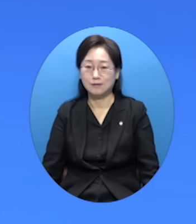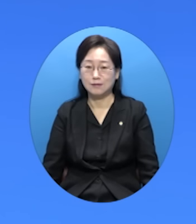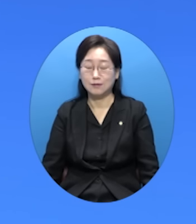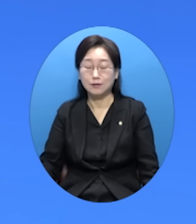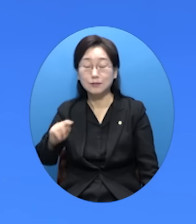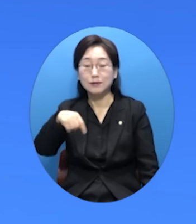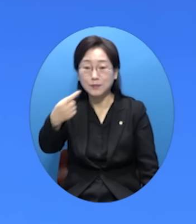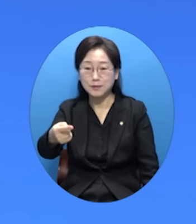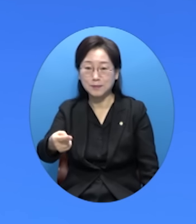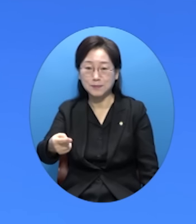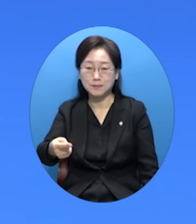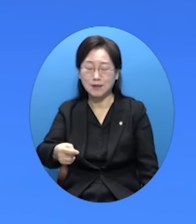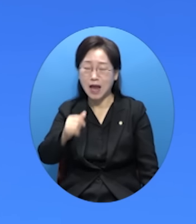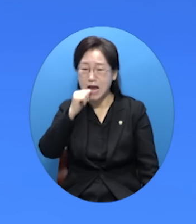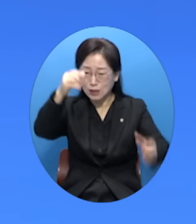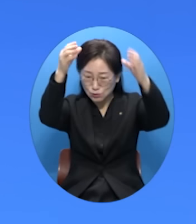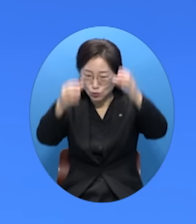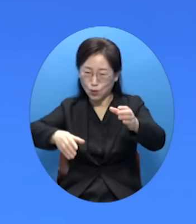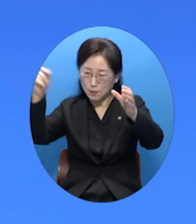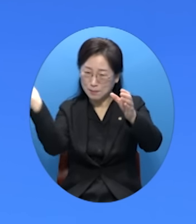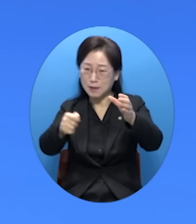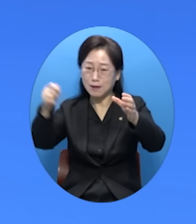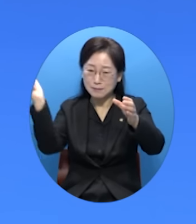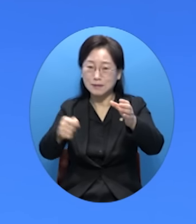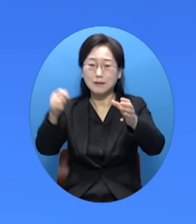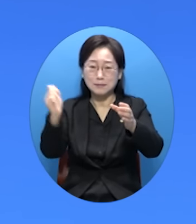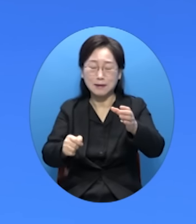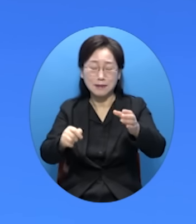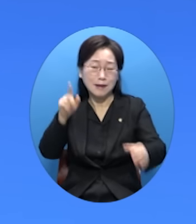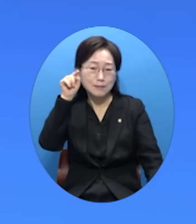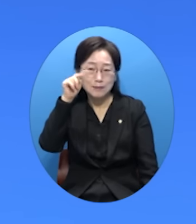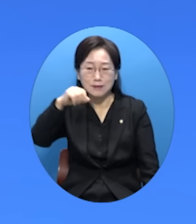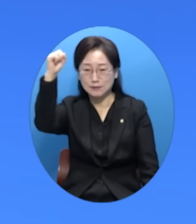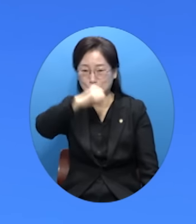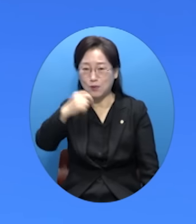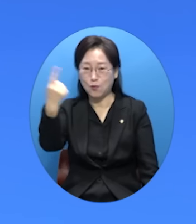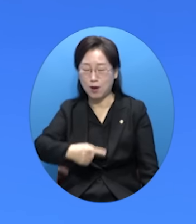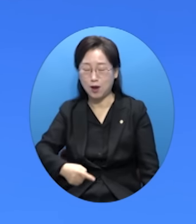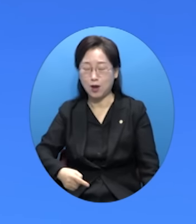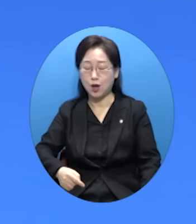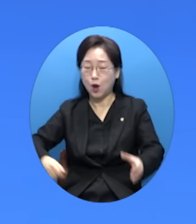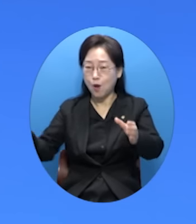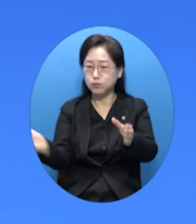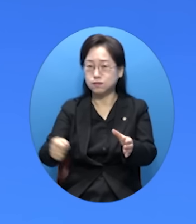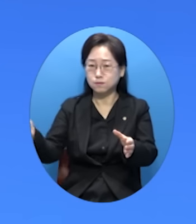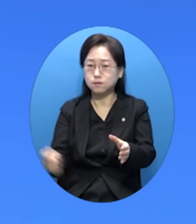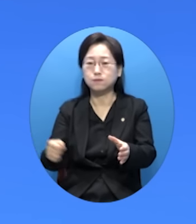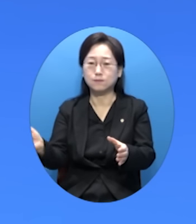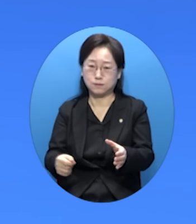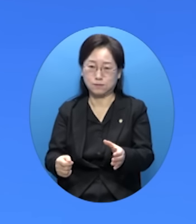그러나서 매일같이 산소통을 치고 매일같이 새벽에 나서 북치며